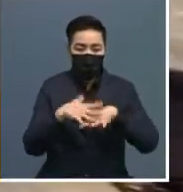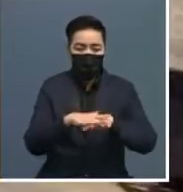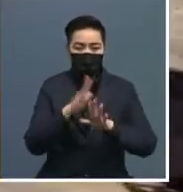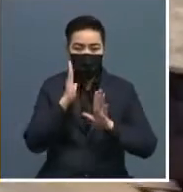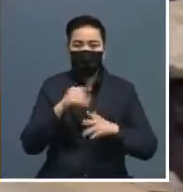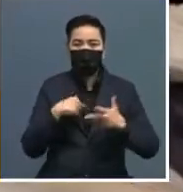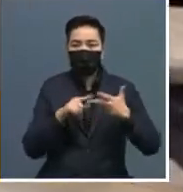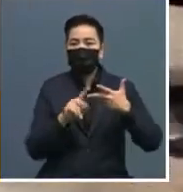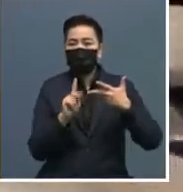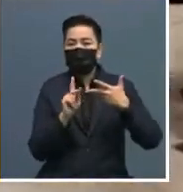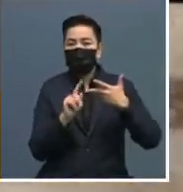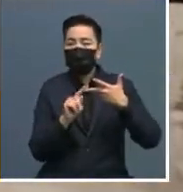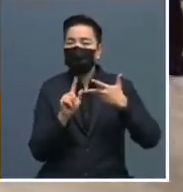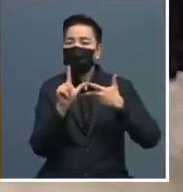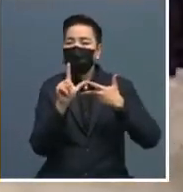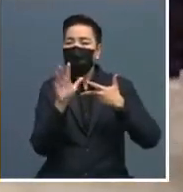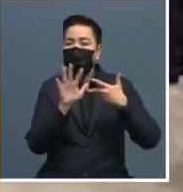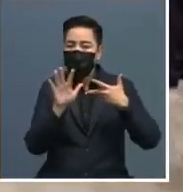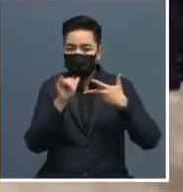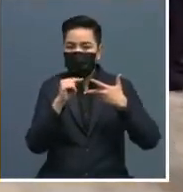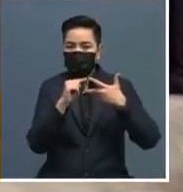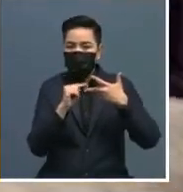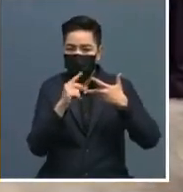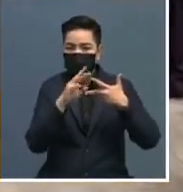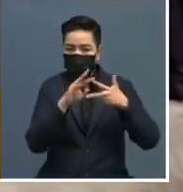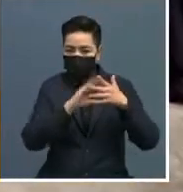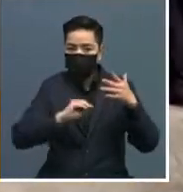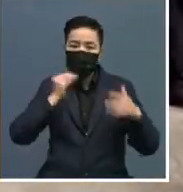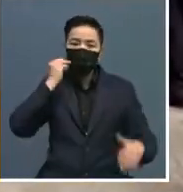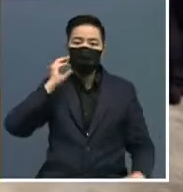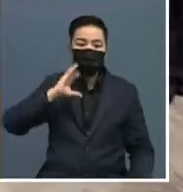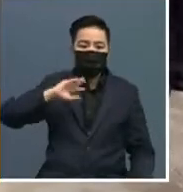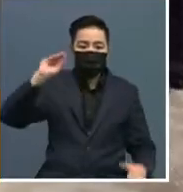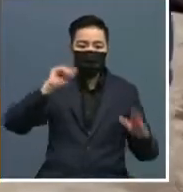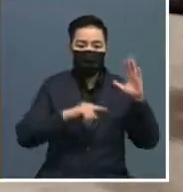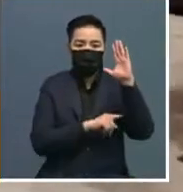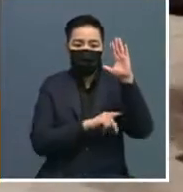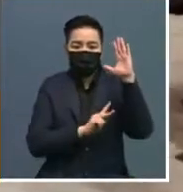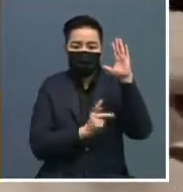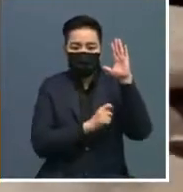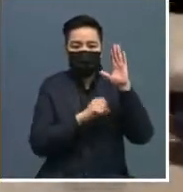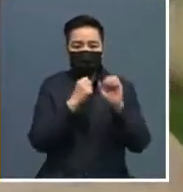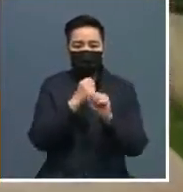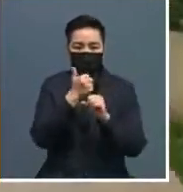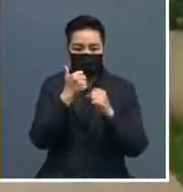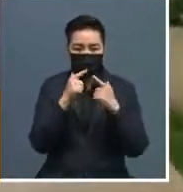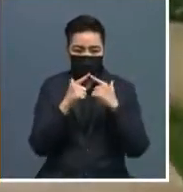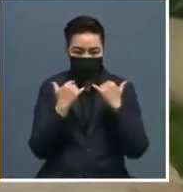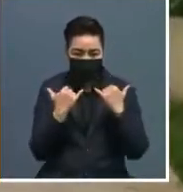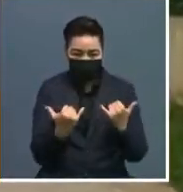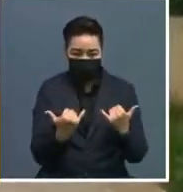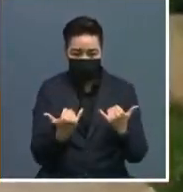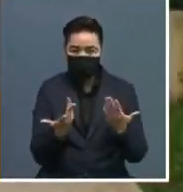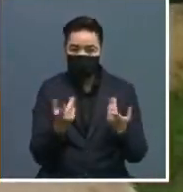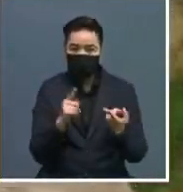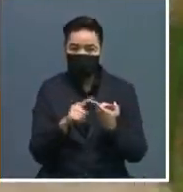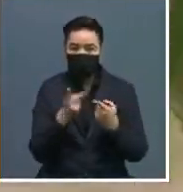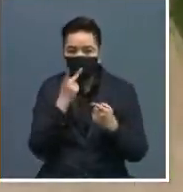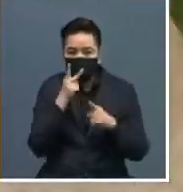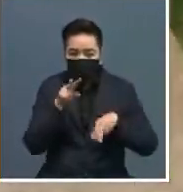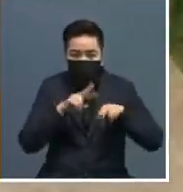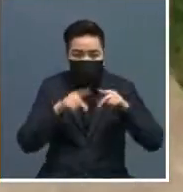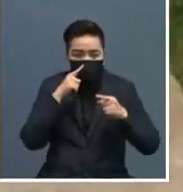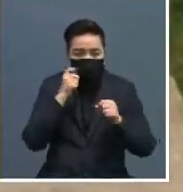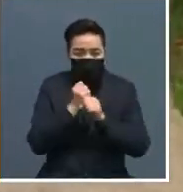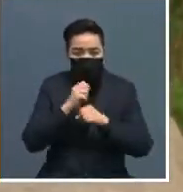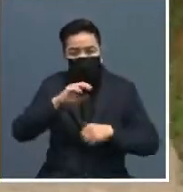ยระดับสีเขียวสีเหลืองอ่อนเท่านั้นและที่สามารถรับส่งกลับไปยังจังหวัดได้นะครับและขณะนี้ได้มีการติดตามความ